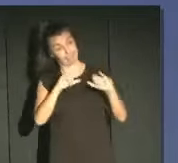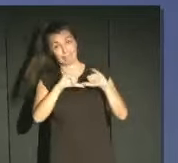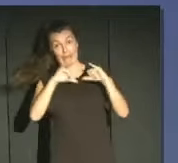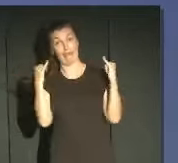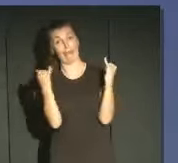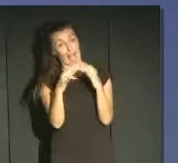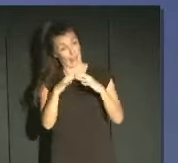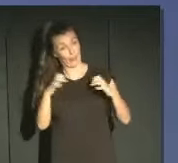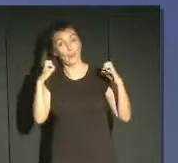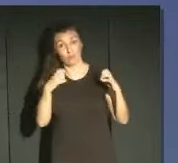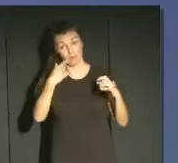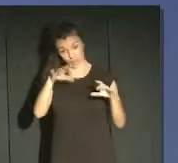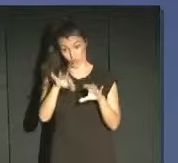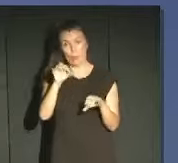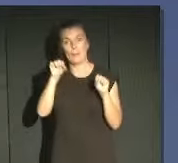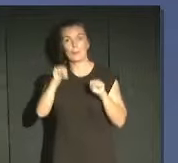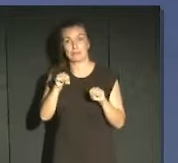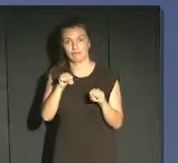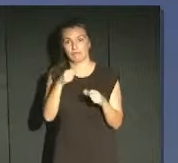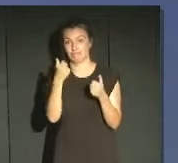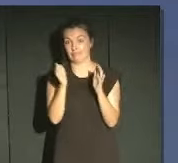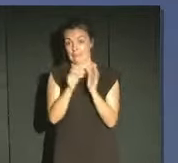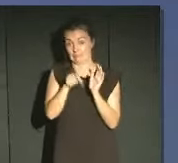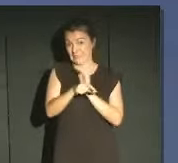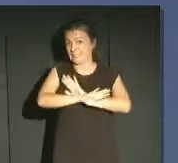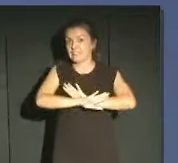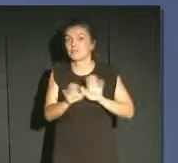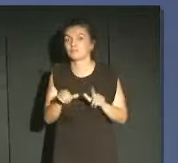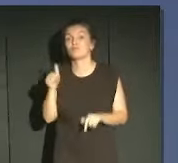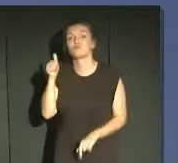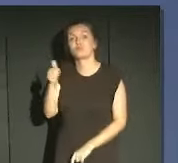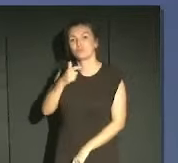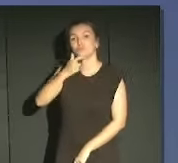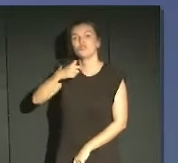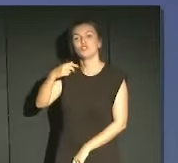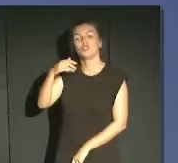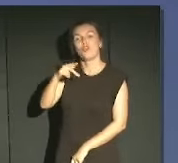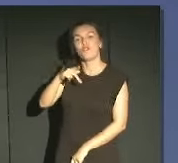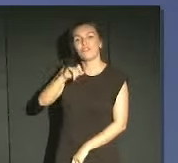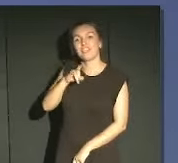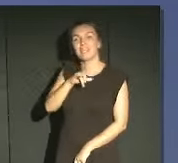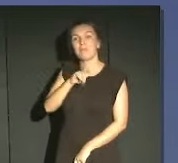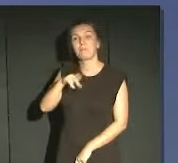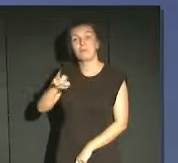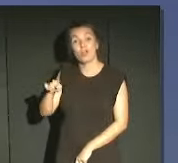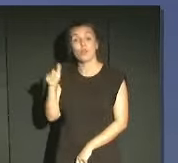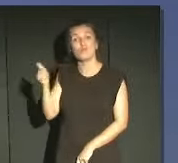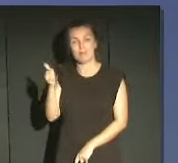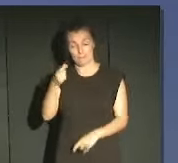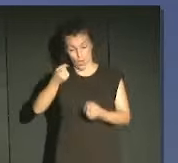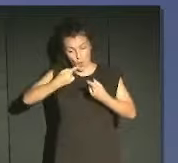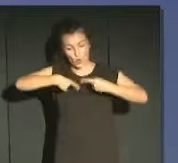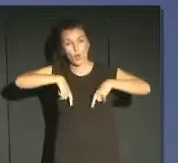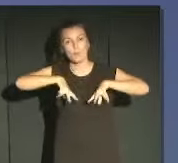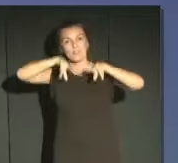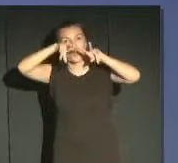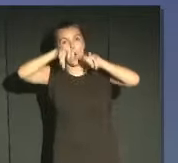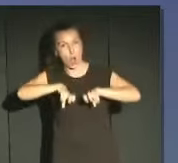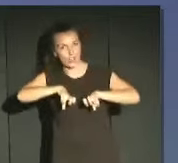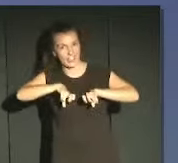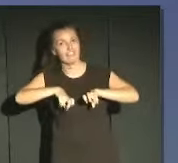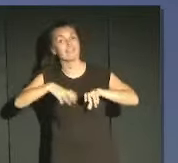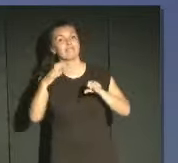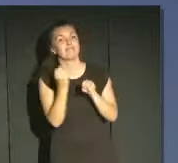et lors de ce cette niche parlementaire Jean-Philippe ninor a gagné pour notre groupe une commission d'enquête sur la manière dont